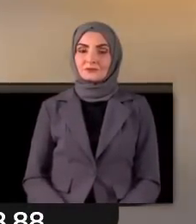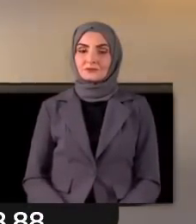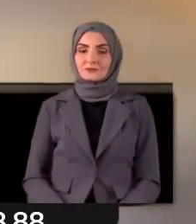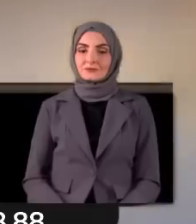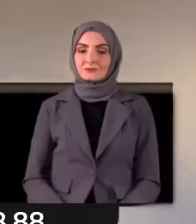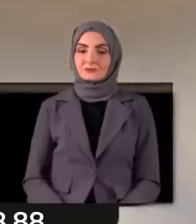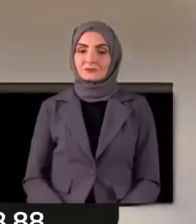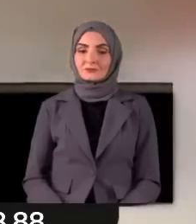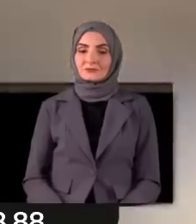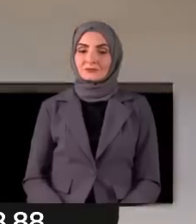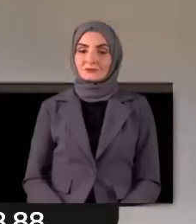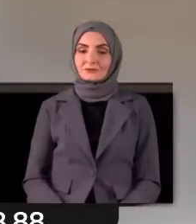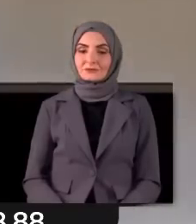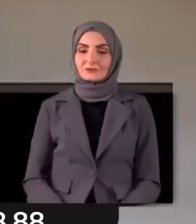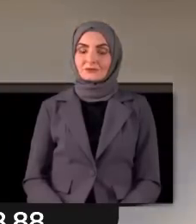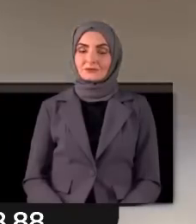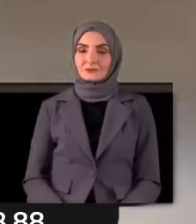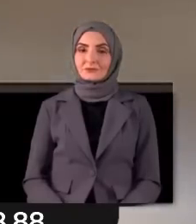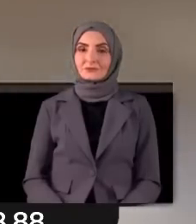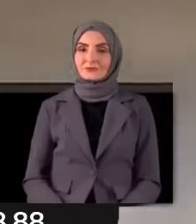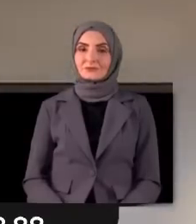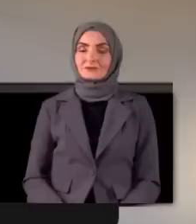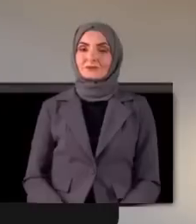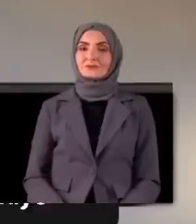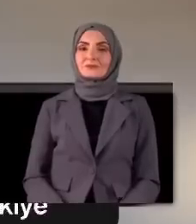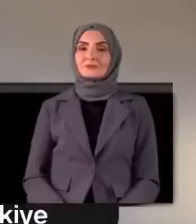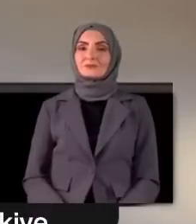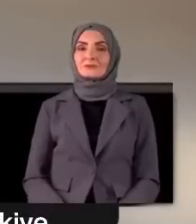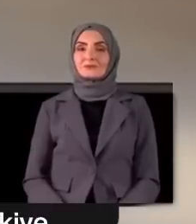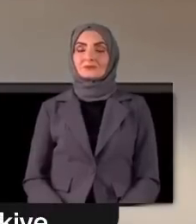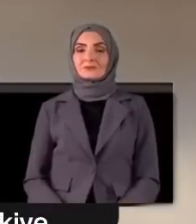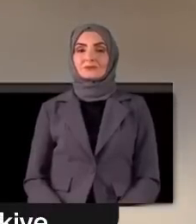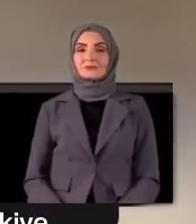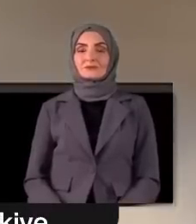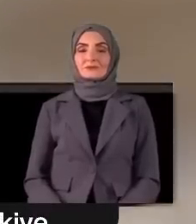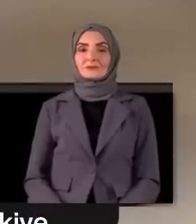Altın dolu, altın. Altı tane bilezik, bir tane